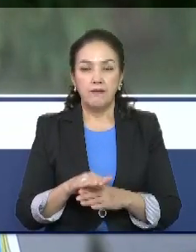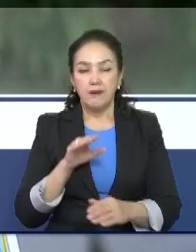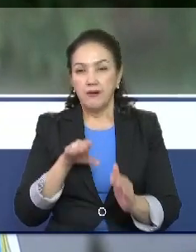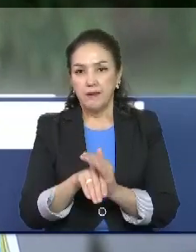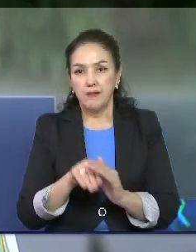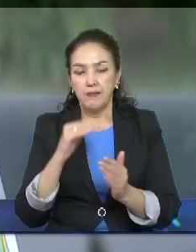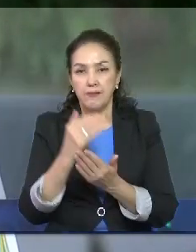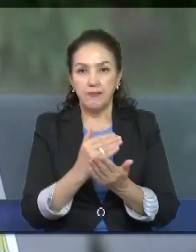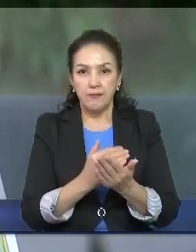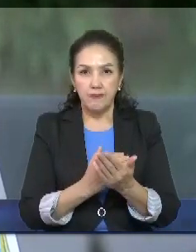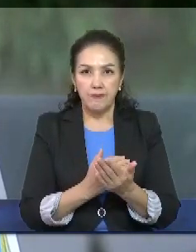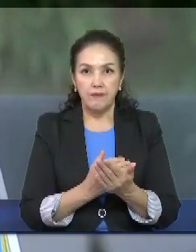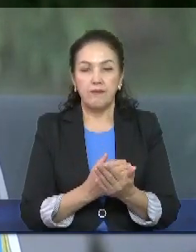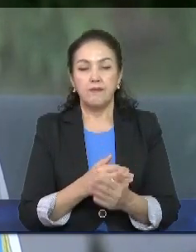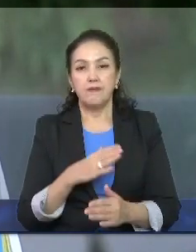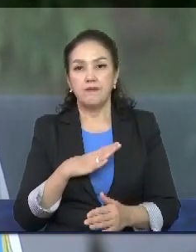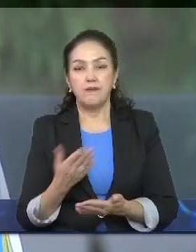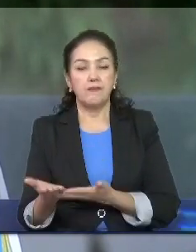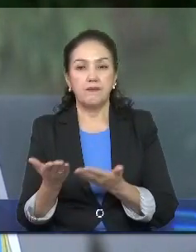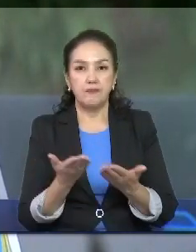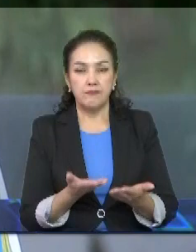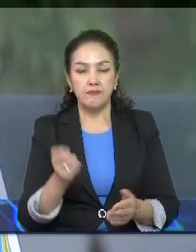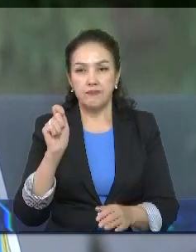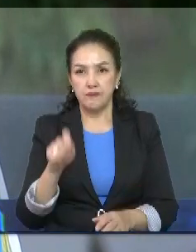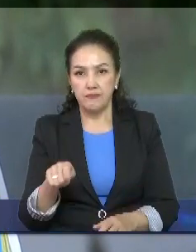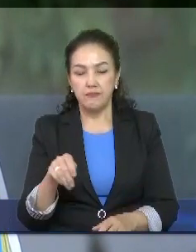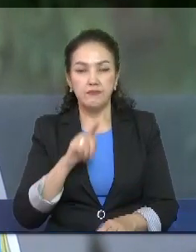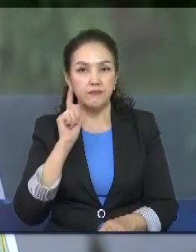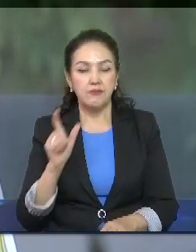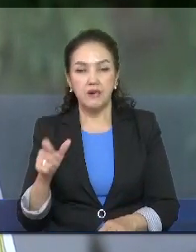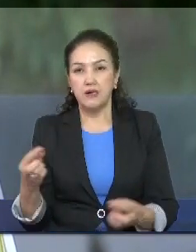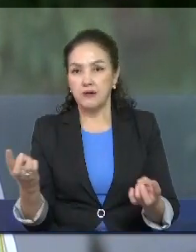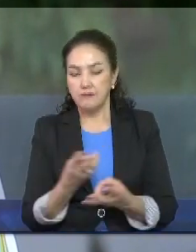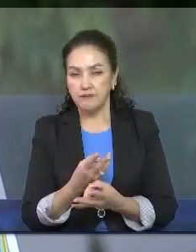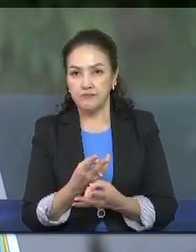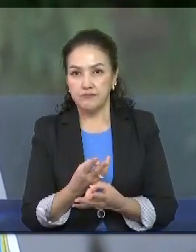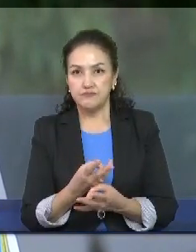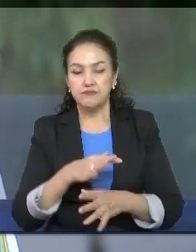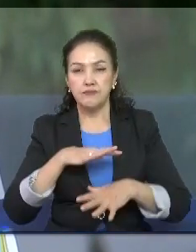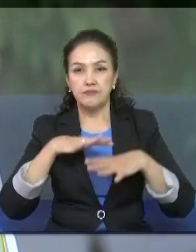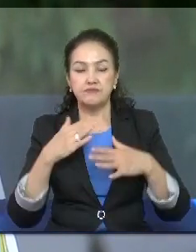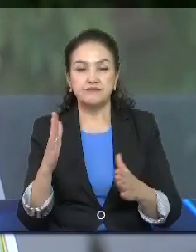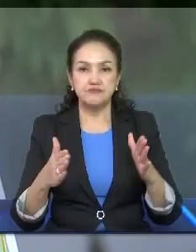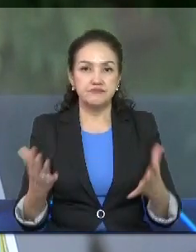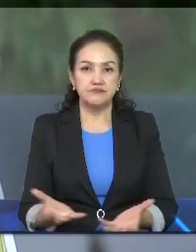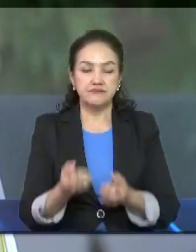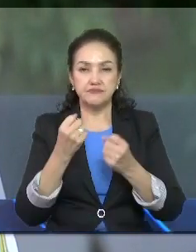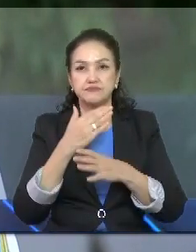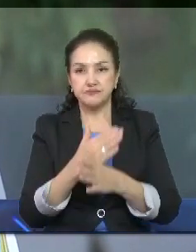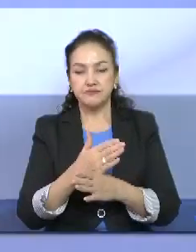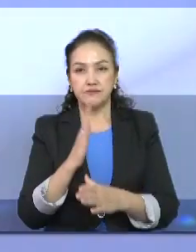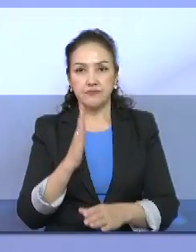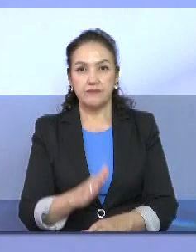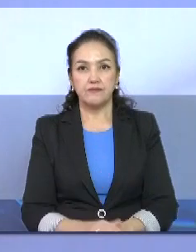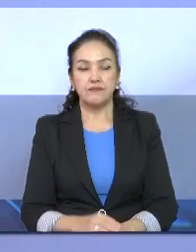тағайындалатын бағдарламасы бойынша келіп отыр. Бізге жас мамандар қажет. Жас маманға көп жан-жақты қолдау, көмек көрсету